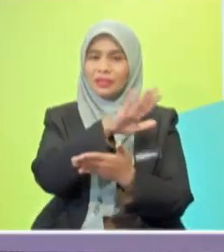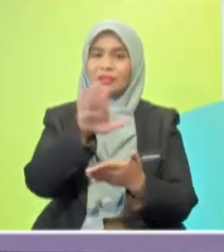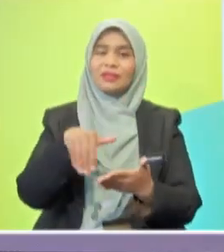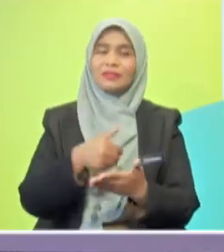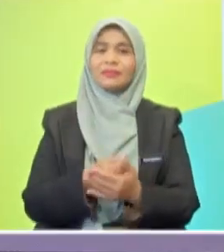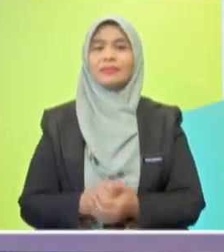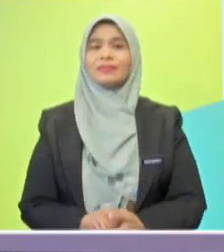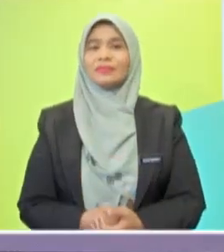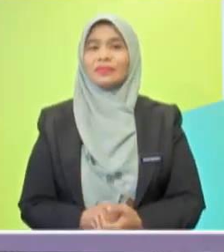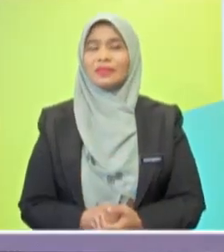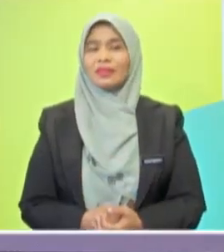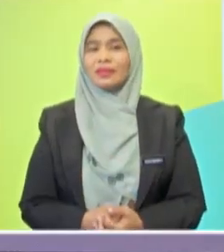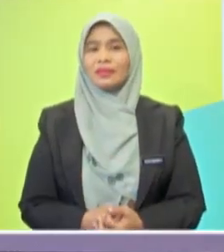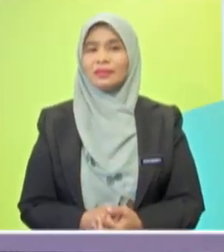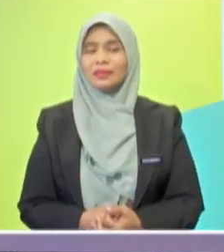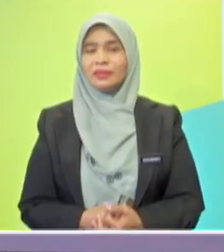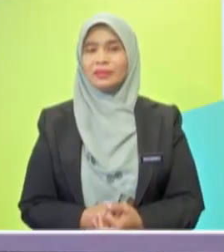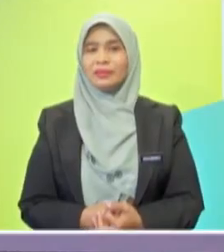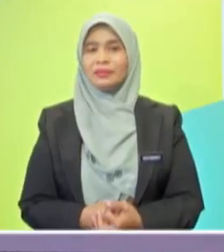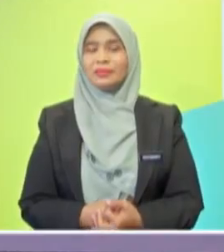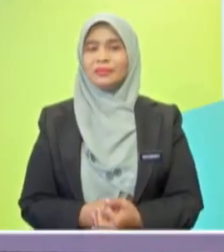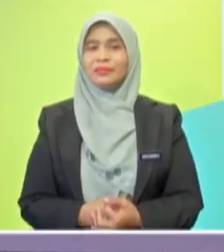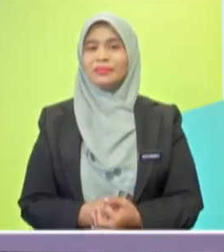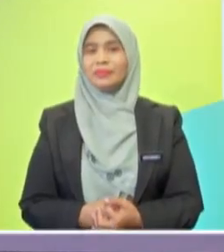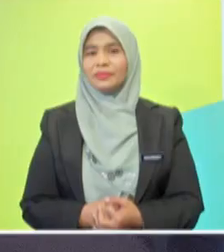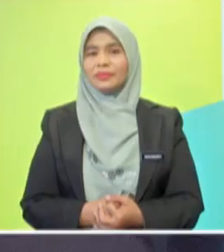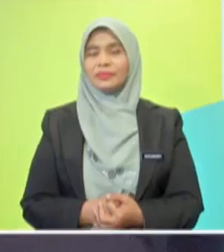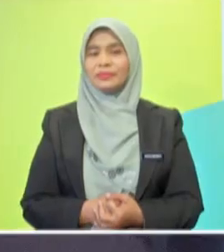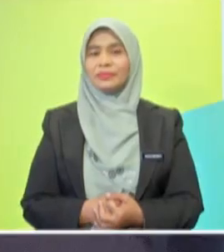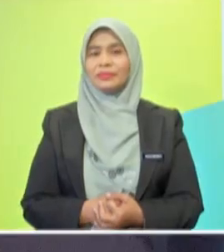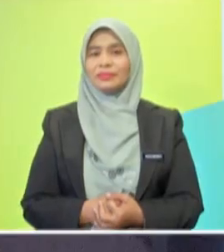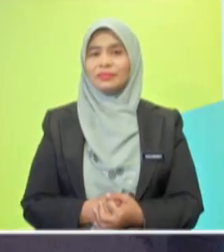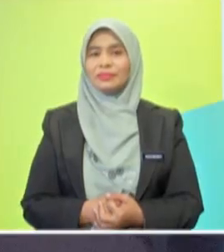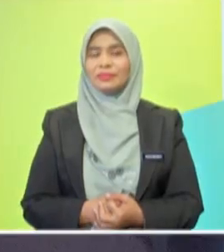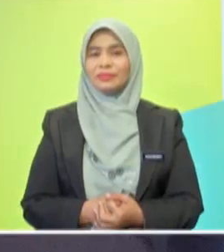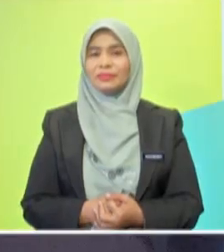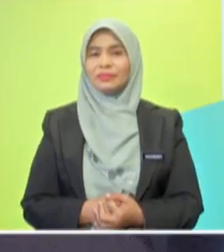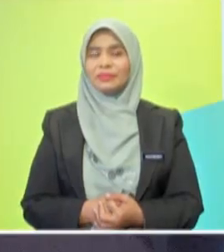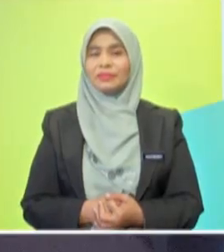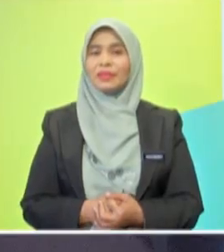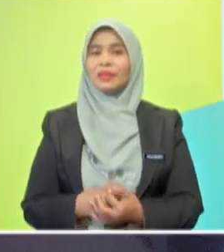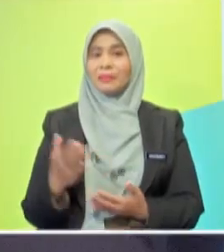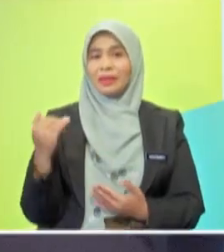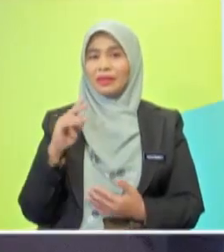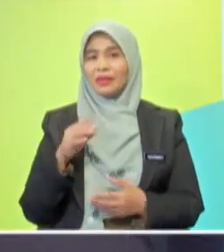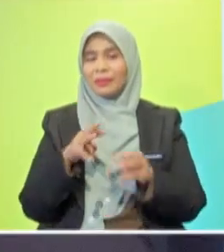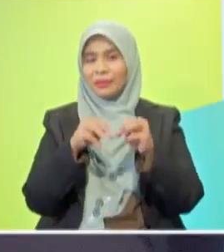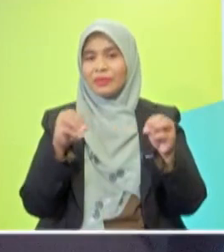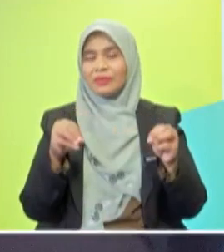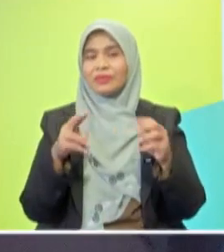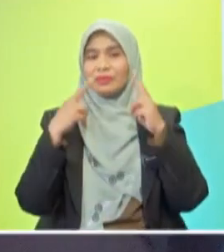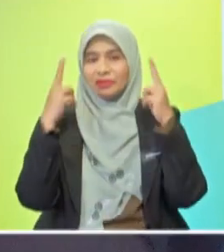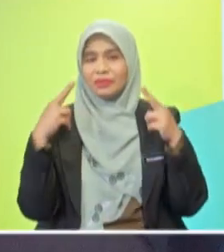standard pembelajaran yang akan kita pelajari pada hari ini, Ustazah? Okey, baiklah. Okey, mari murid-murid Ustazah dan